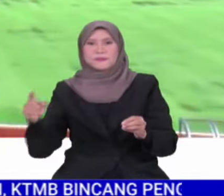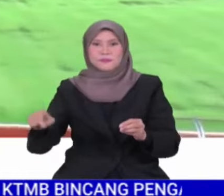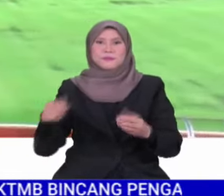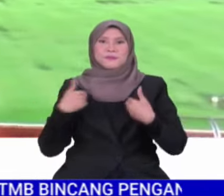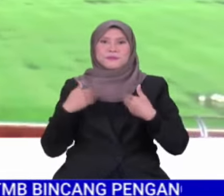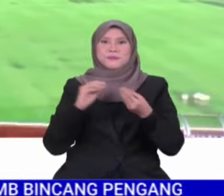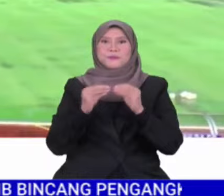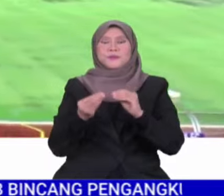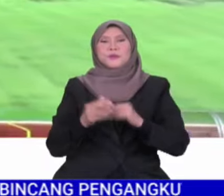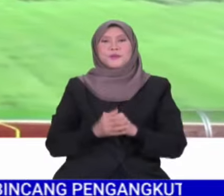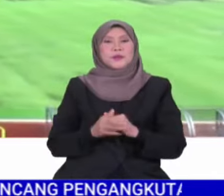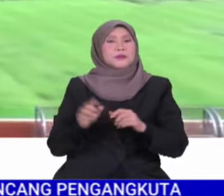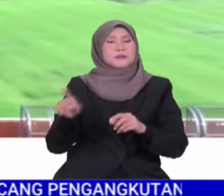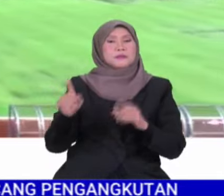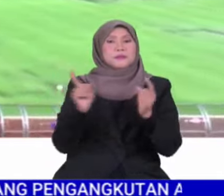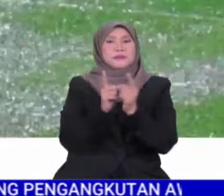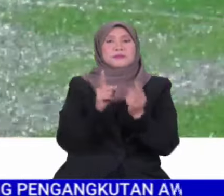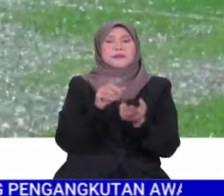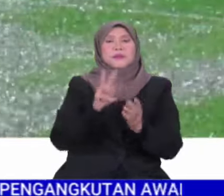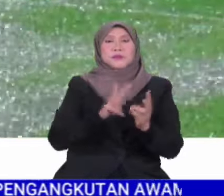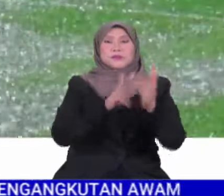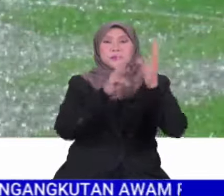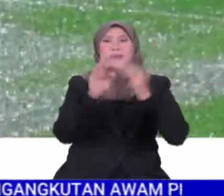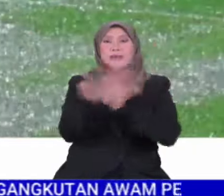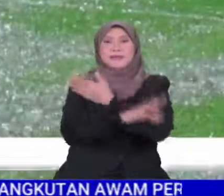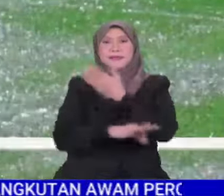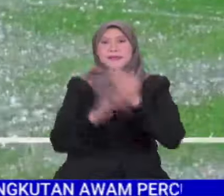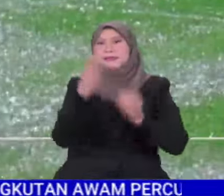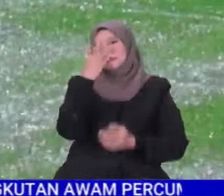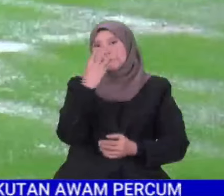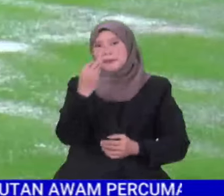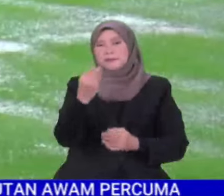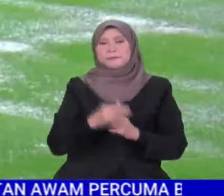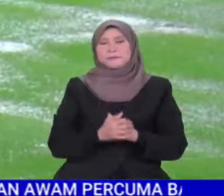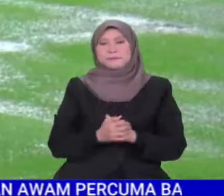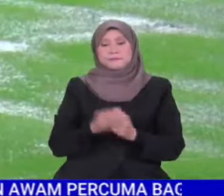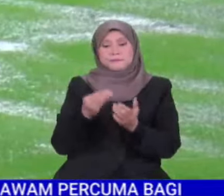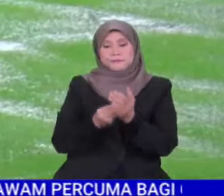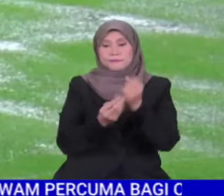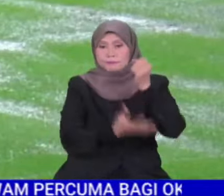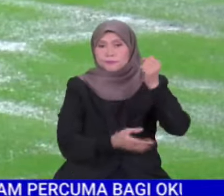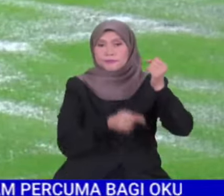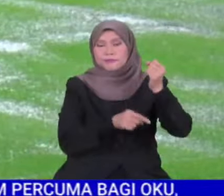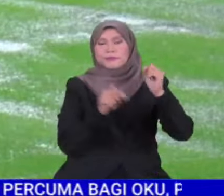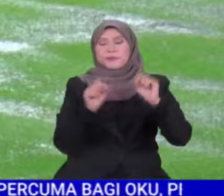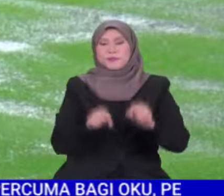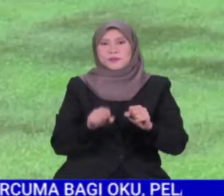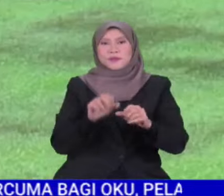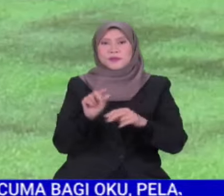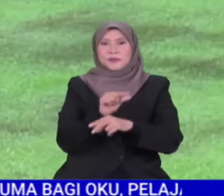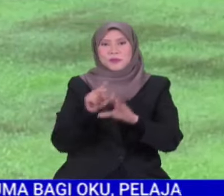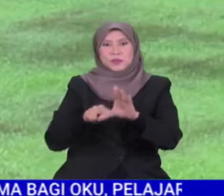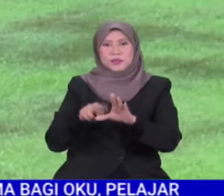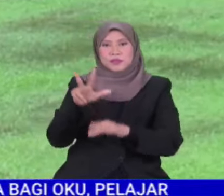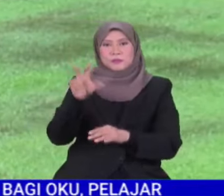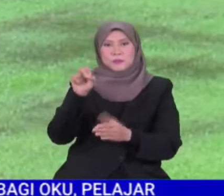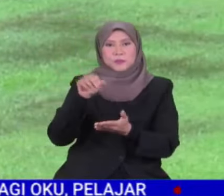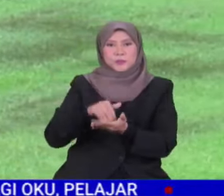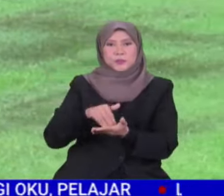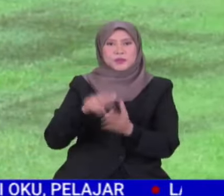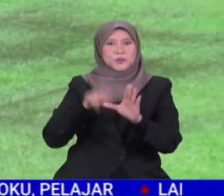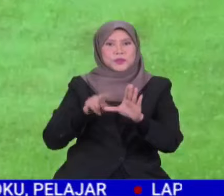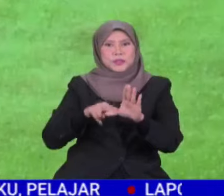Beliau berkata demikian ketika ditemui di Wisma Negeri Seremban. Tambahnya, peruntukan itu dijangka dapat memasang 30,000